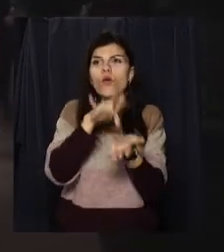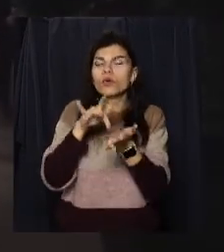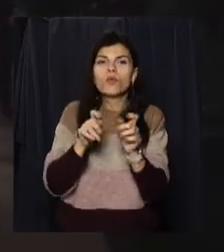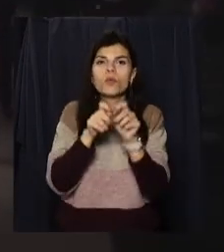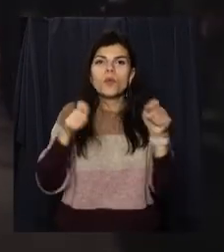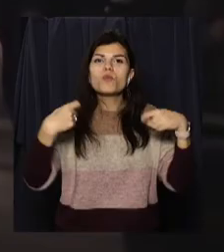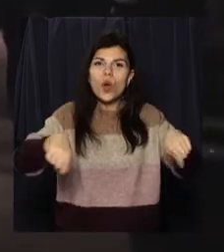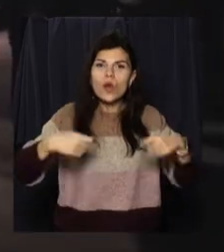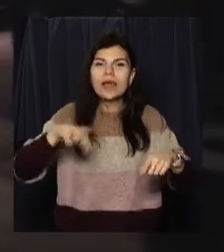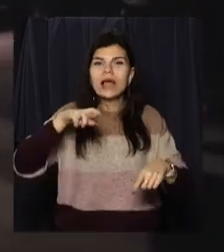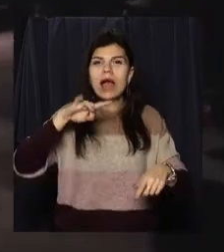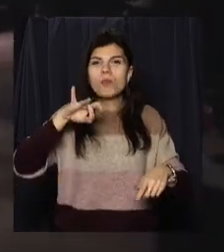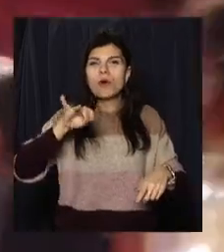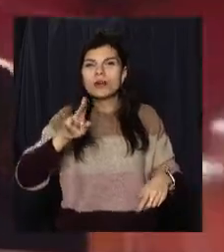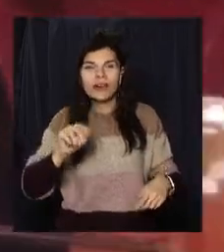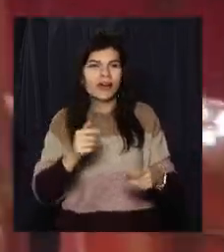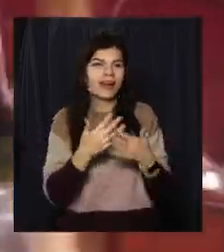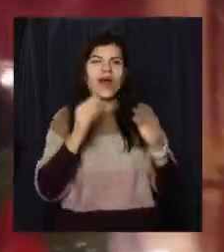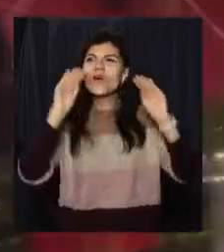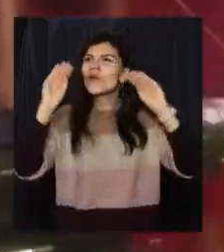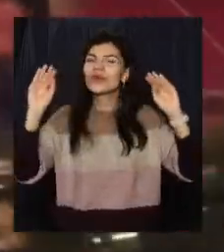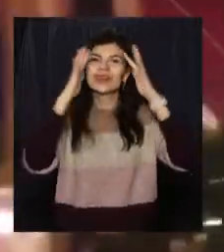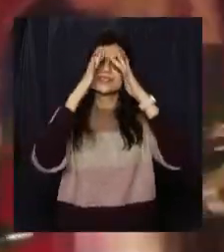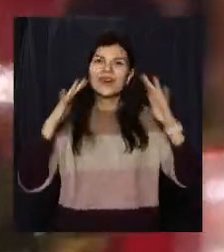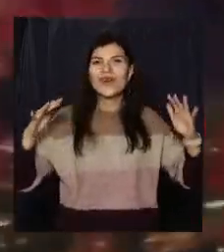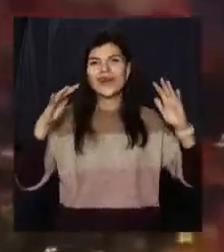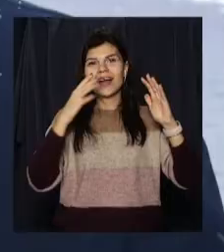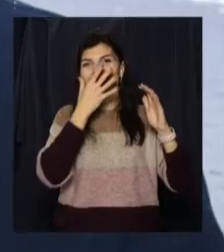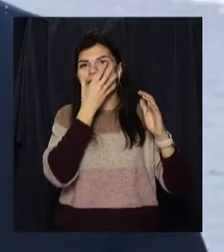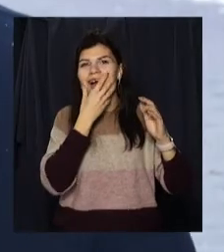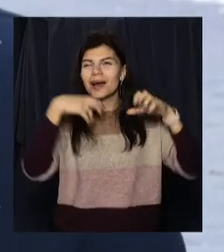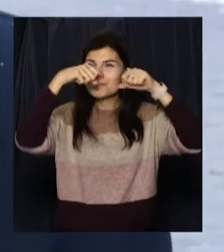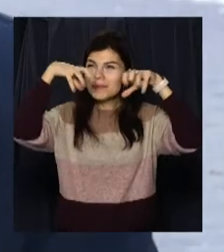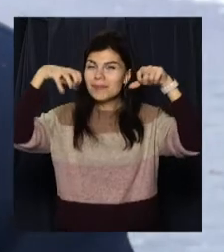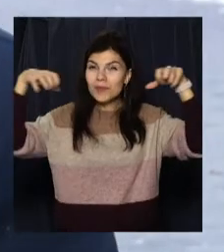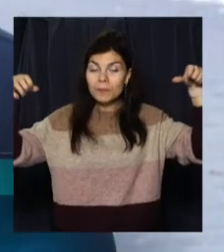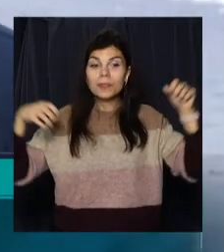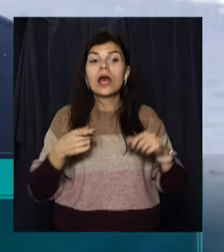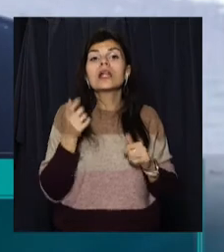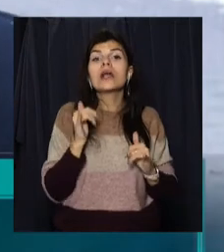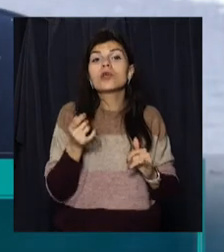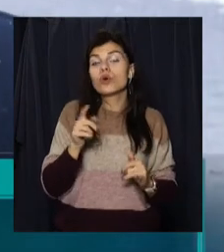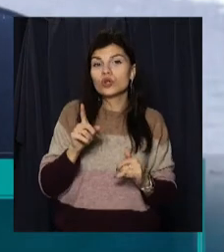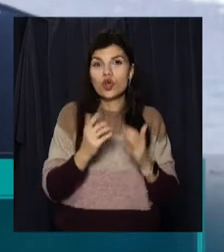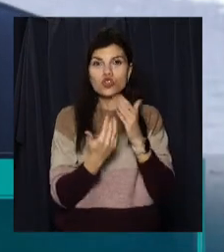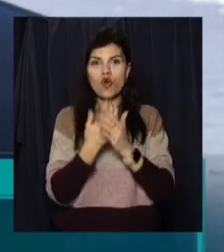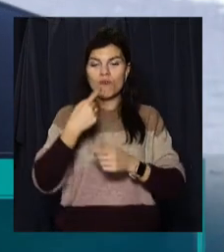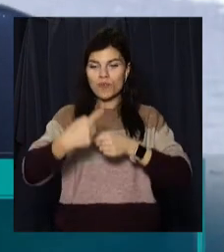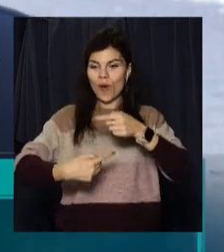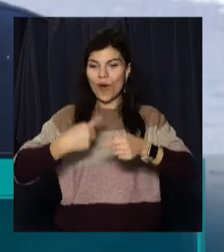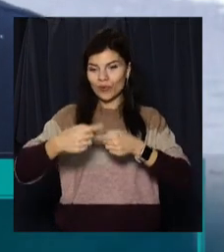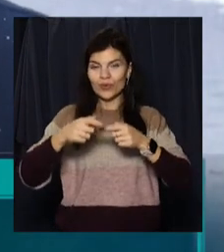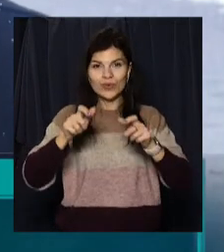та ярмарки, крамниці і приміщення прикрашають гірляндами та ялинками. Для того, щоб нові покоління, тих виростали, да, совєтських